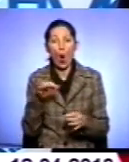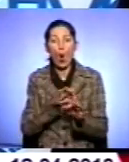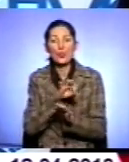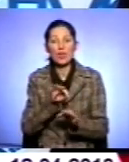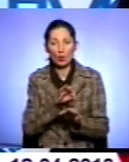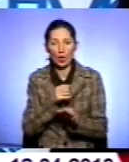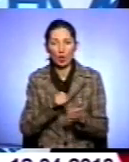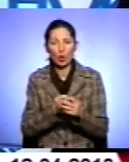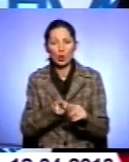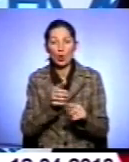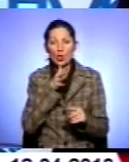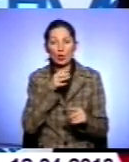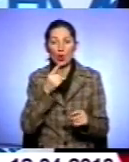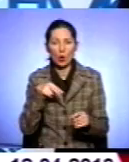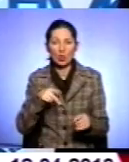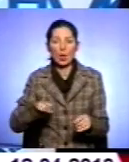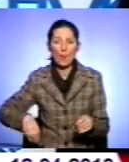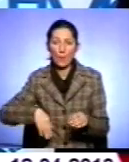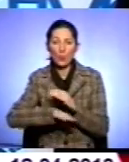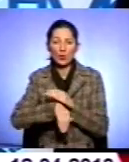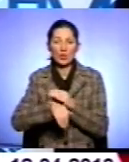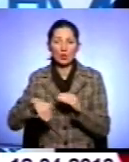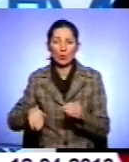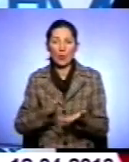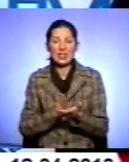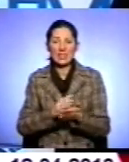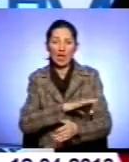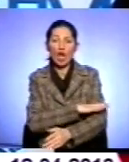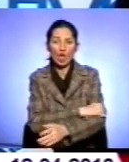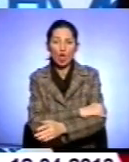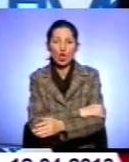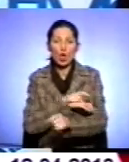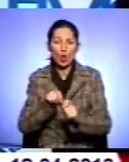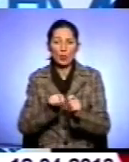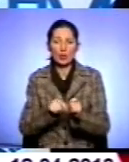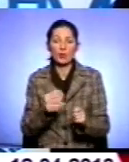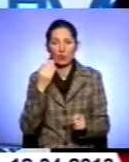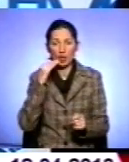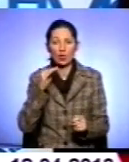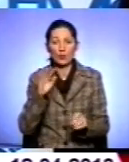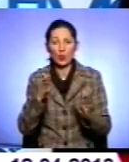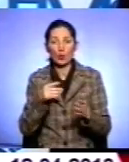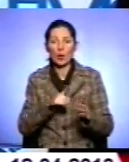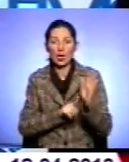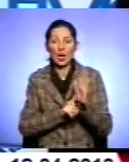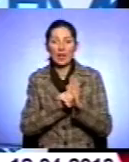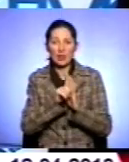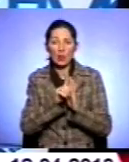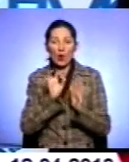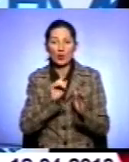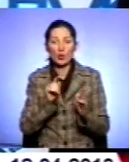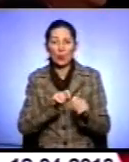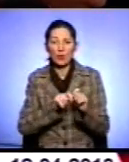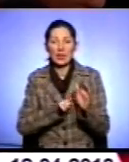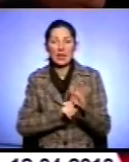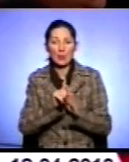пір ходили з пустими сумками, мали тільки тонометри і в кращому випадку термометри для того, щоб поміряти